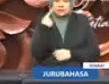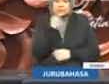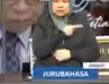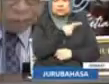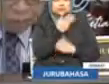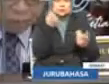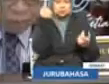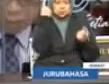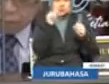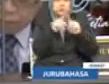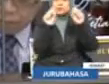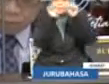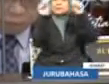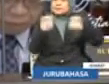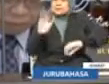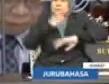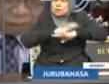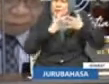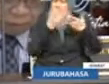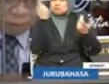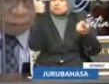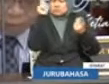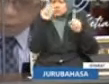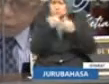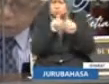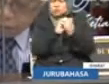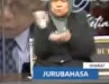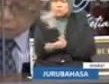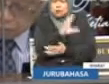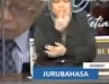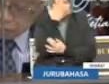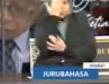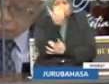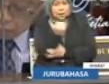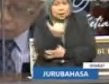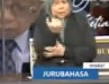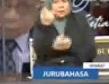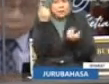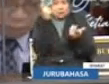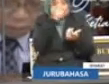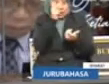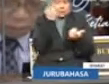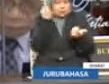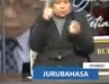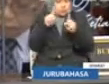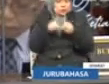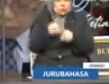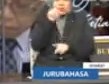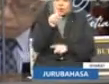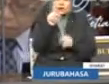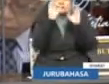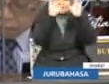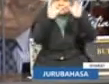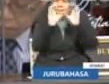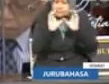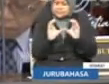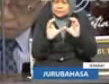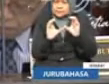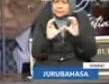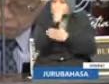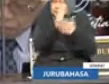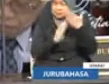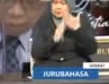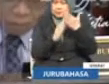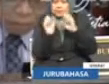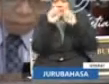online max-semi dihapuskan tetapi kita heran sekarang bila kerajaan bertujuh dengan on channel sistem